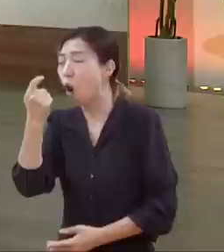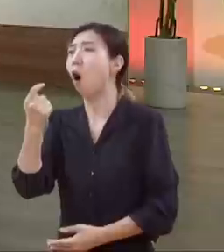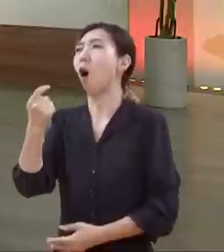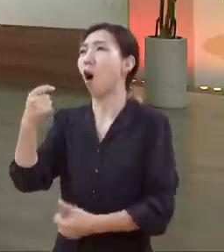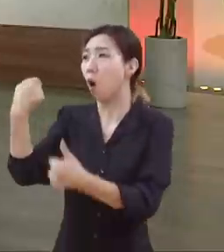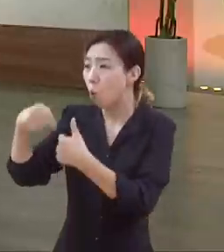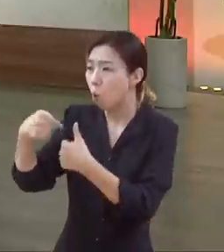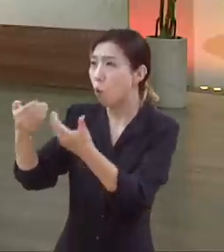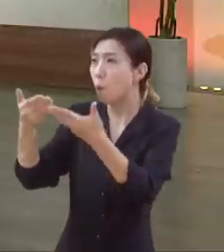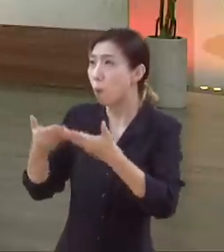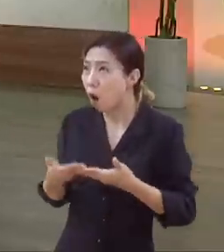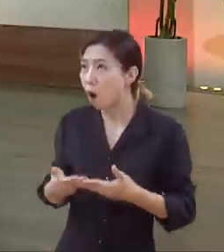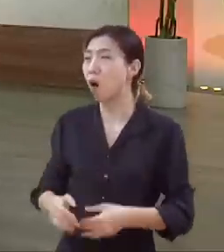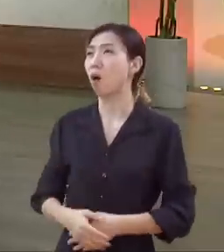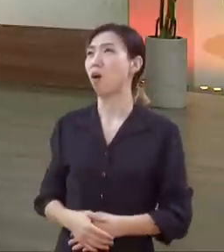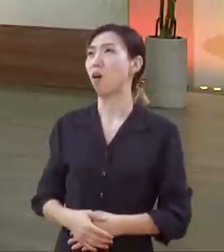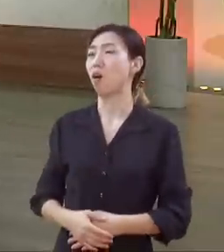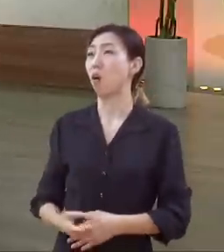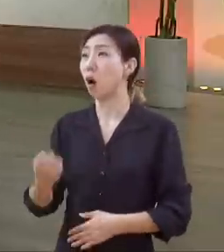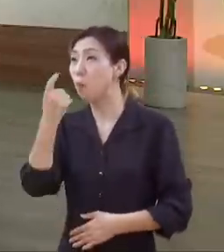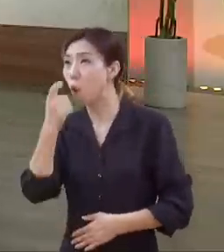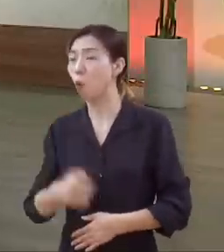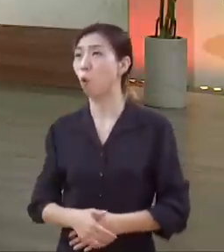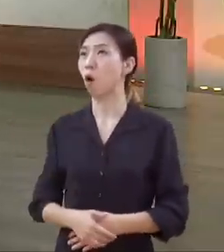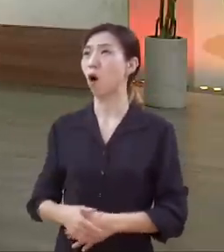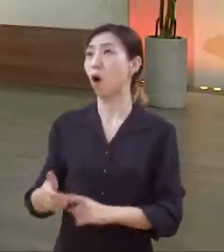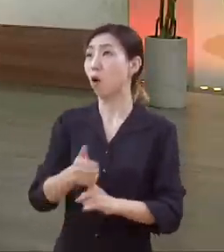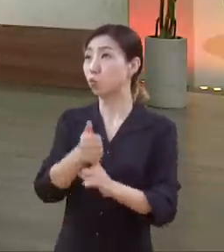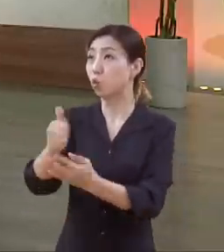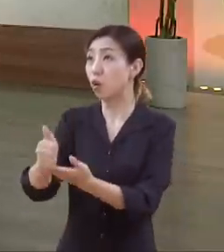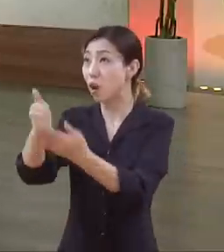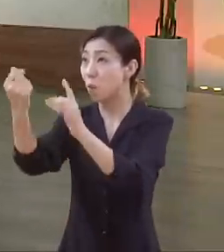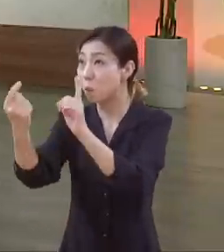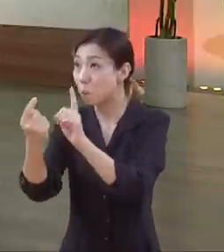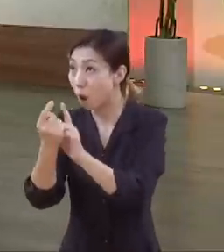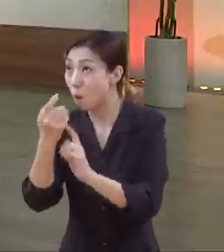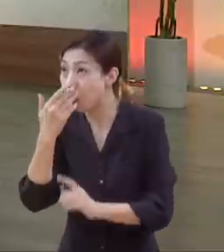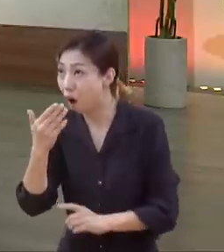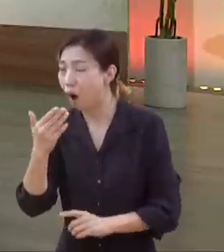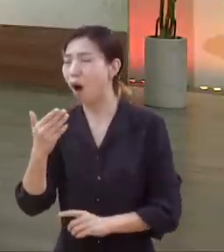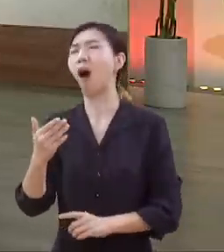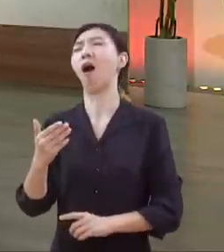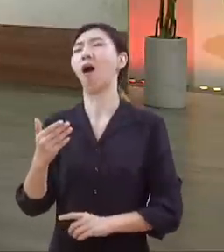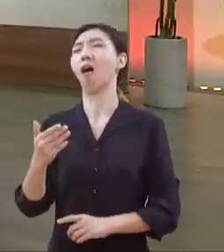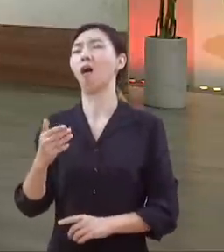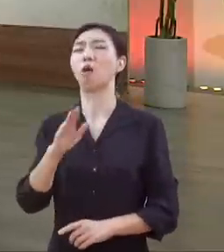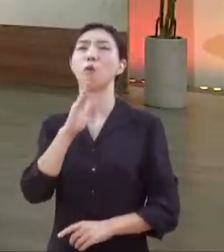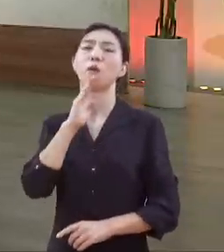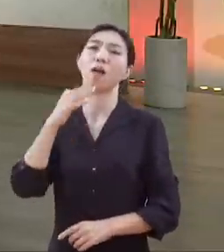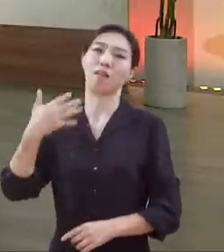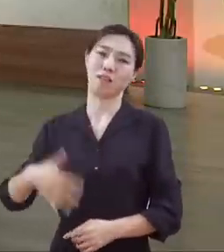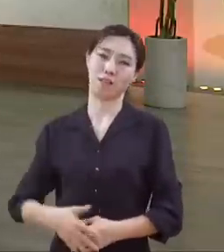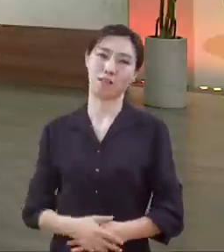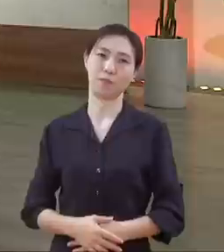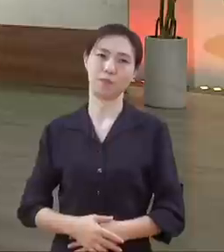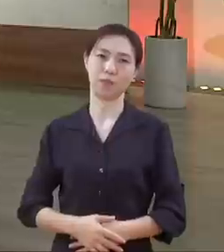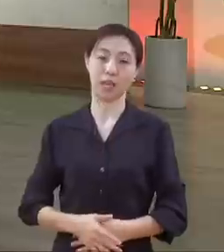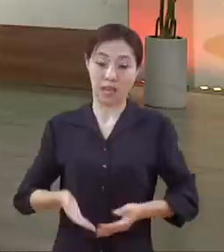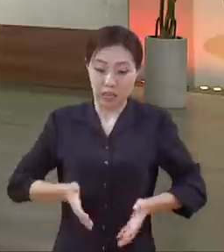이것이 참 보통 인연이 아니구나 정말 과거 전생에서부터 이어진 소중한